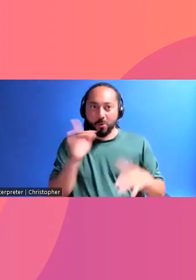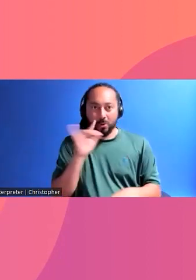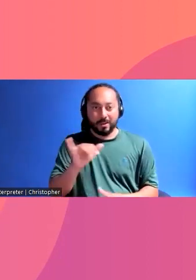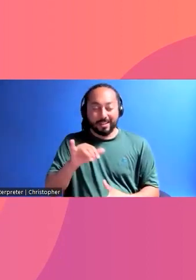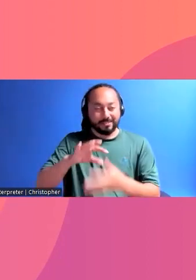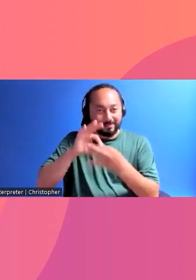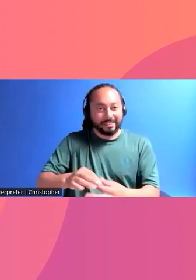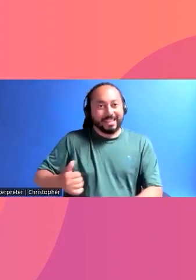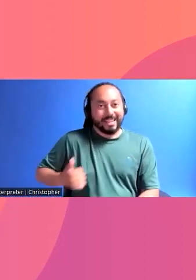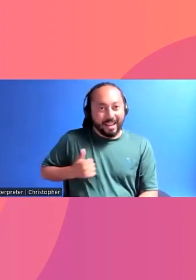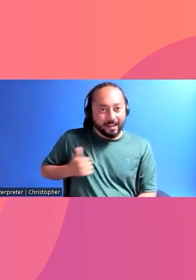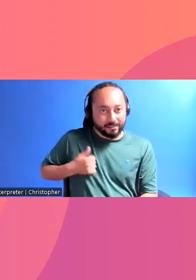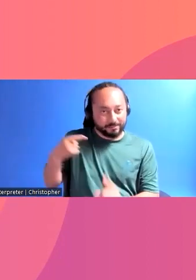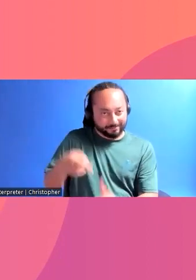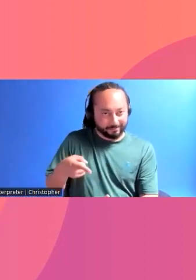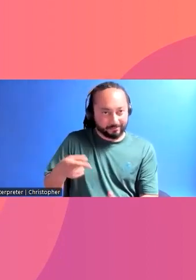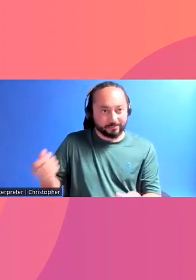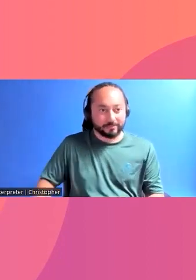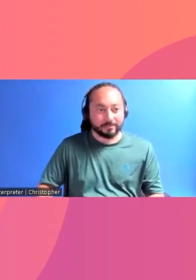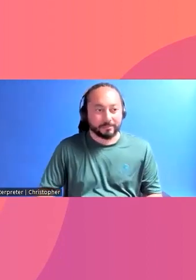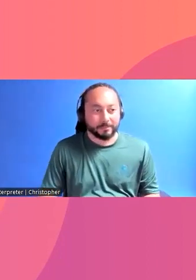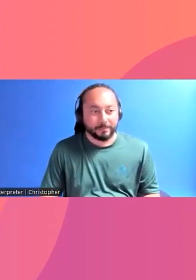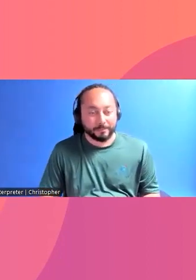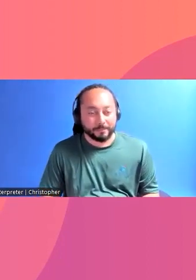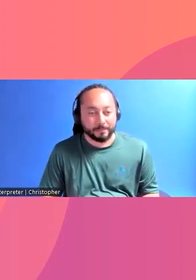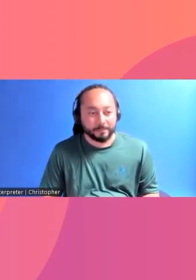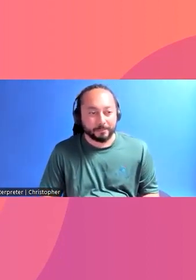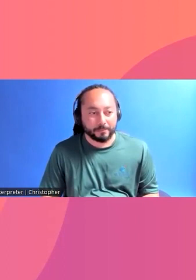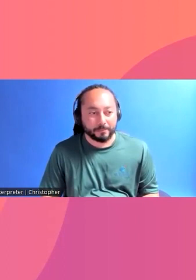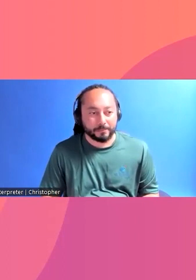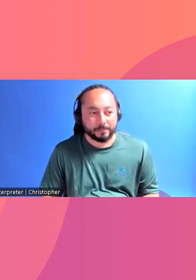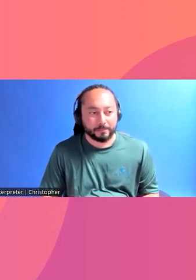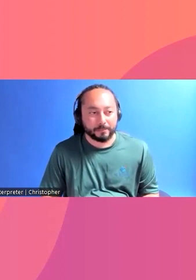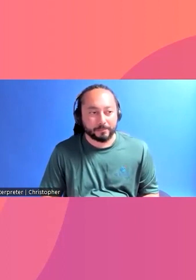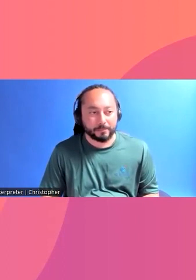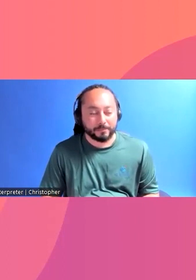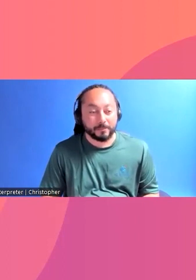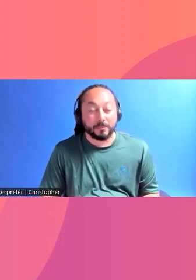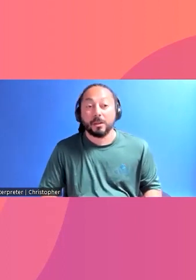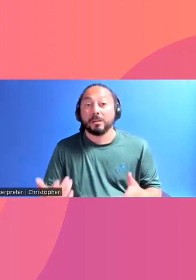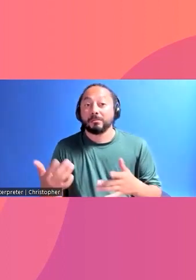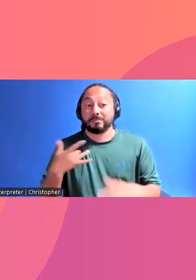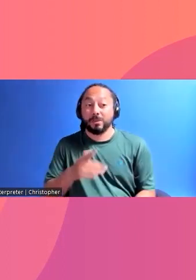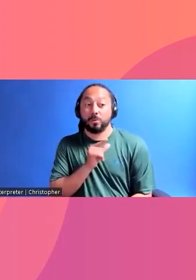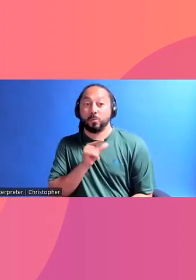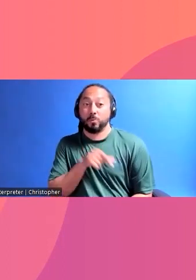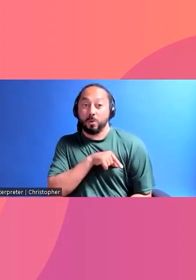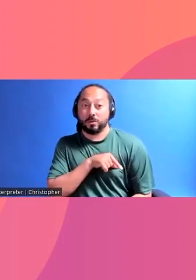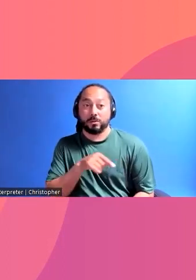Donc, on n'a pas assez de données sur le cheminement clinique de ces patients, notamment dans le contexte